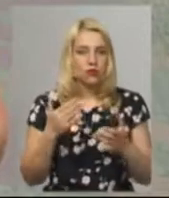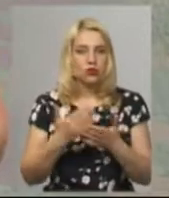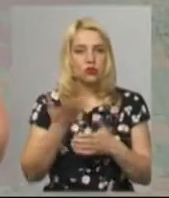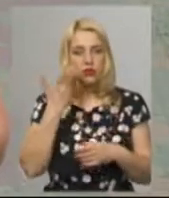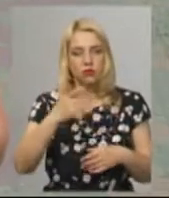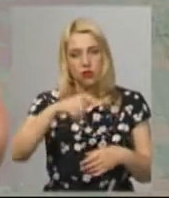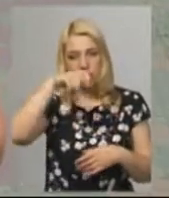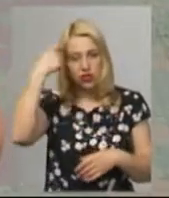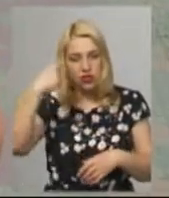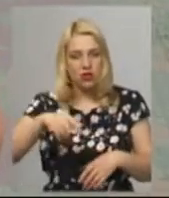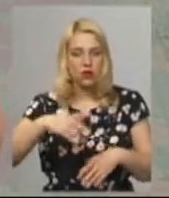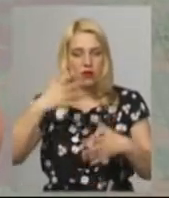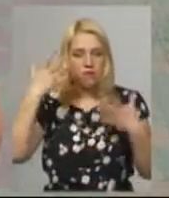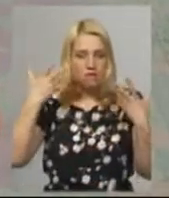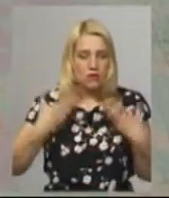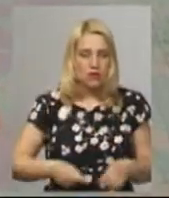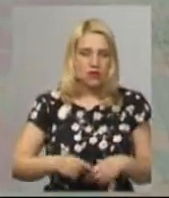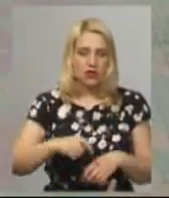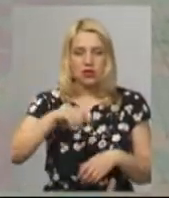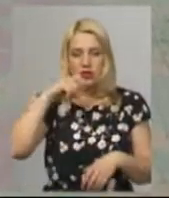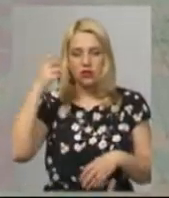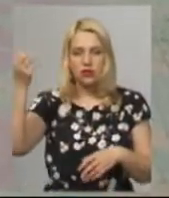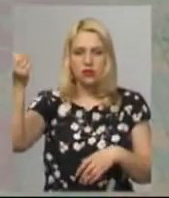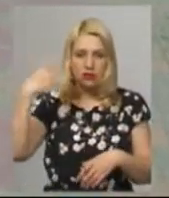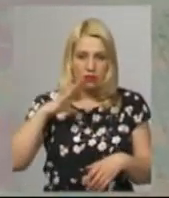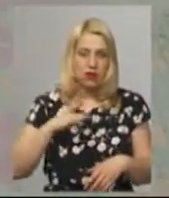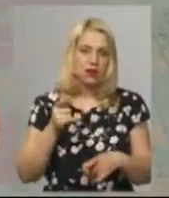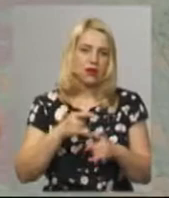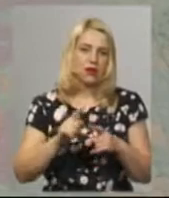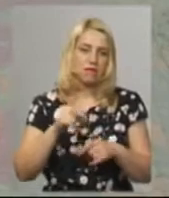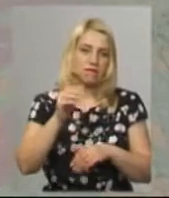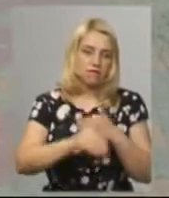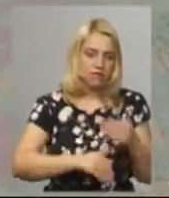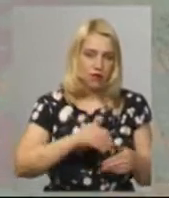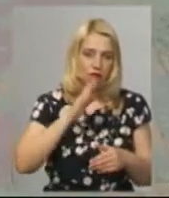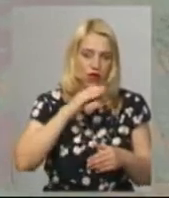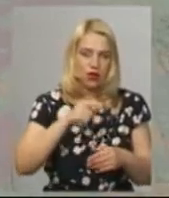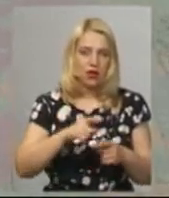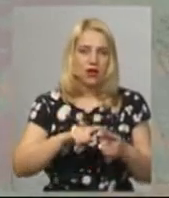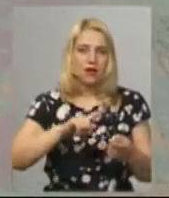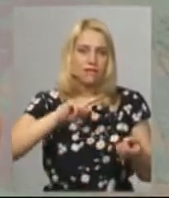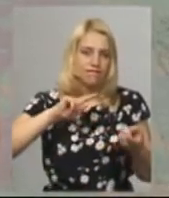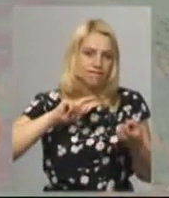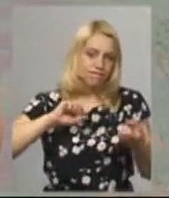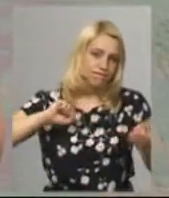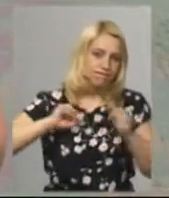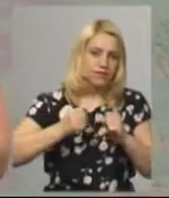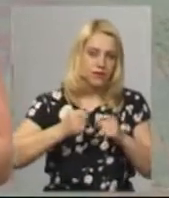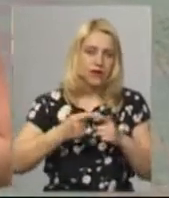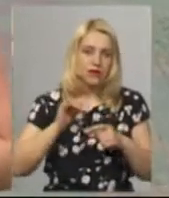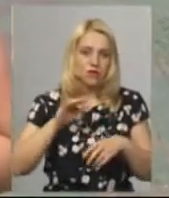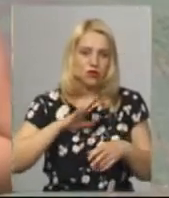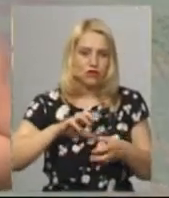того, як ви сильно перегрілися або довгий час перебували на сонці, не можна заходити у воду, тому що різке